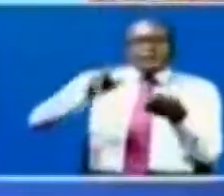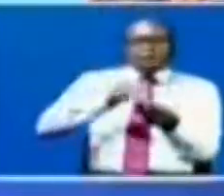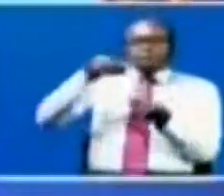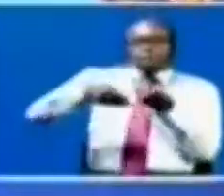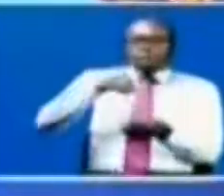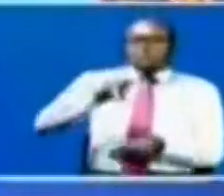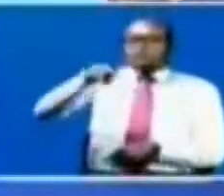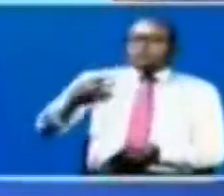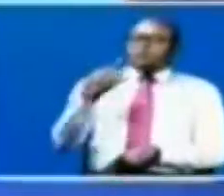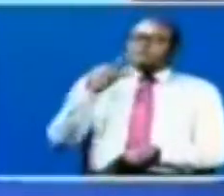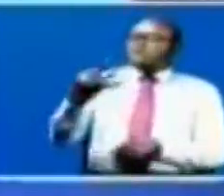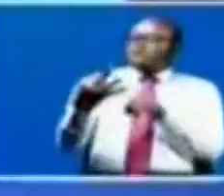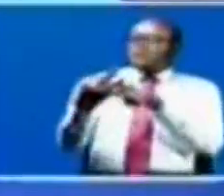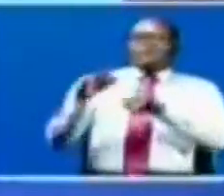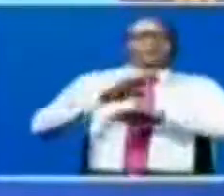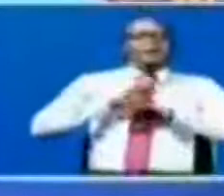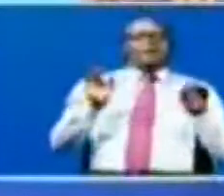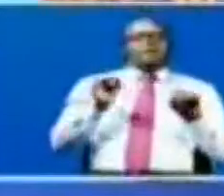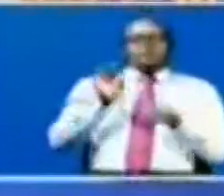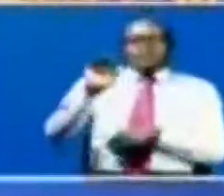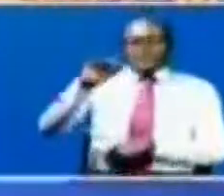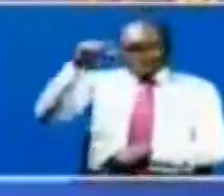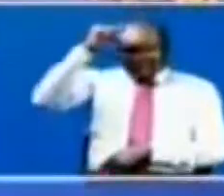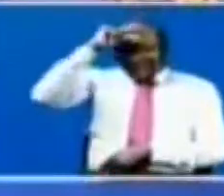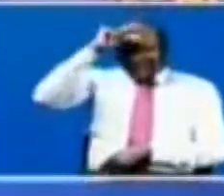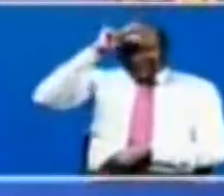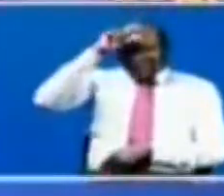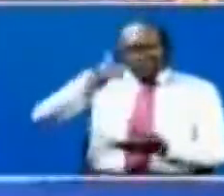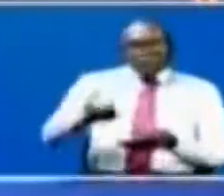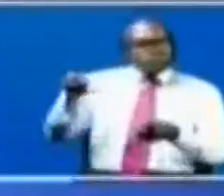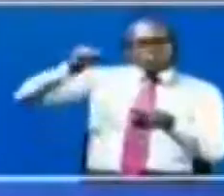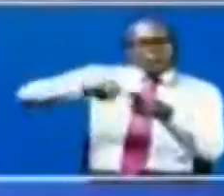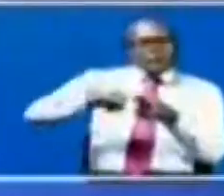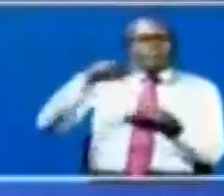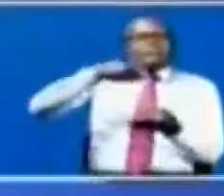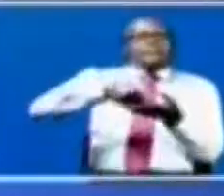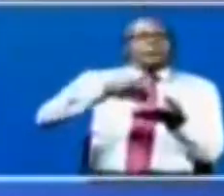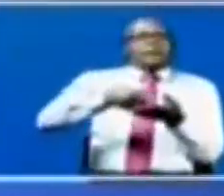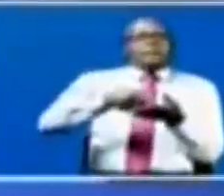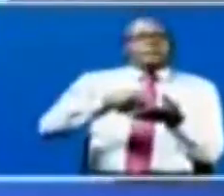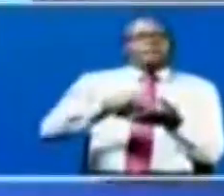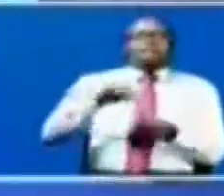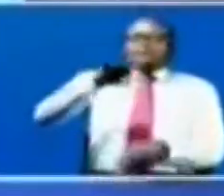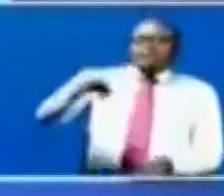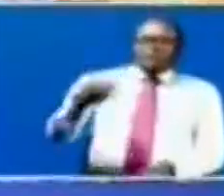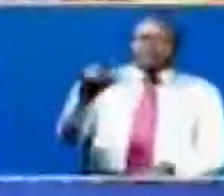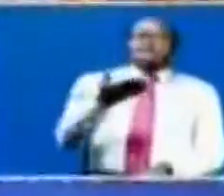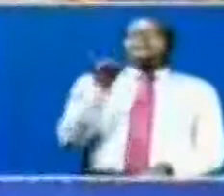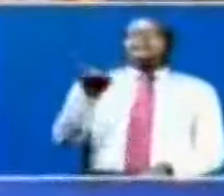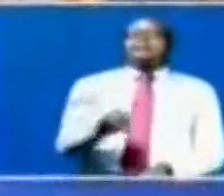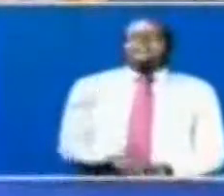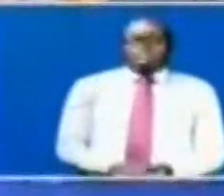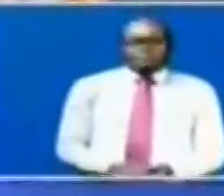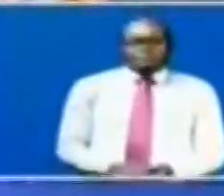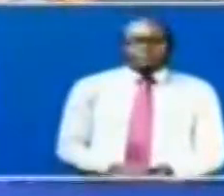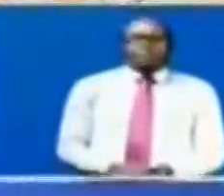iko chini sana. Tunaomba serikali yetu hii watuongezee hiyo bei kabisa, at least ifike 3,000. Na